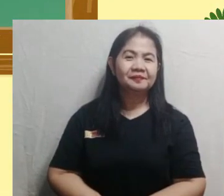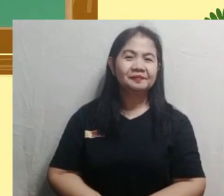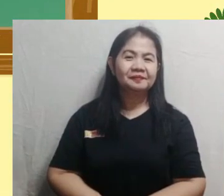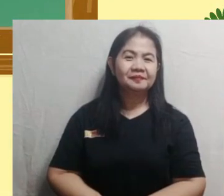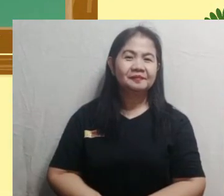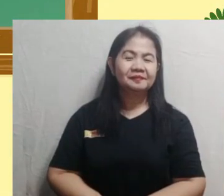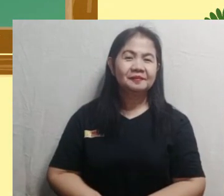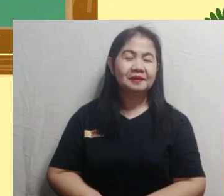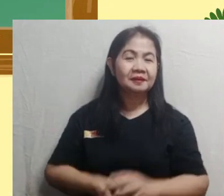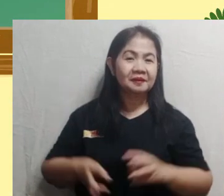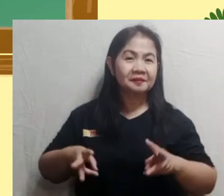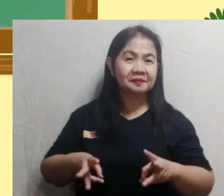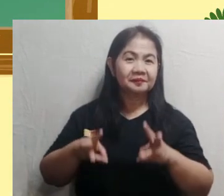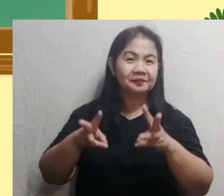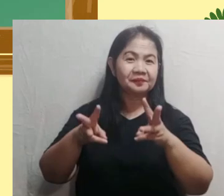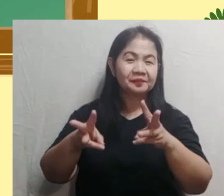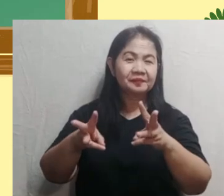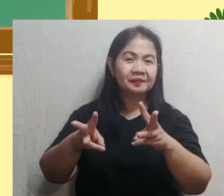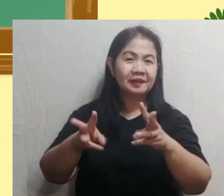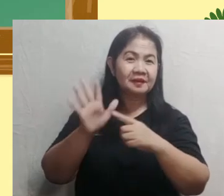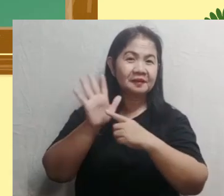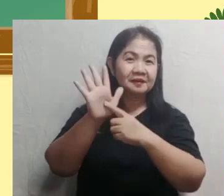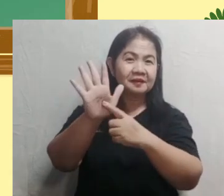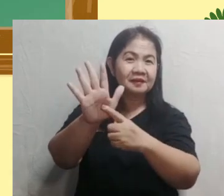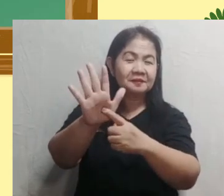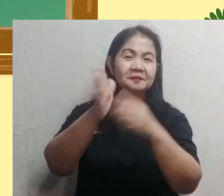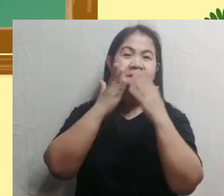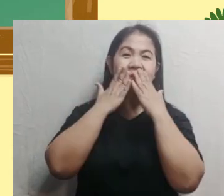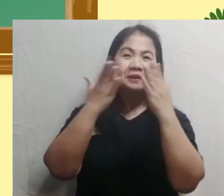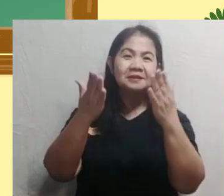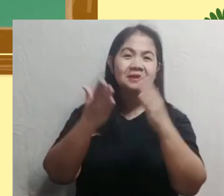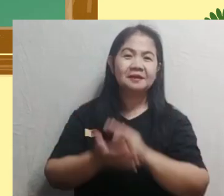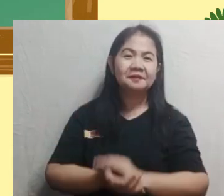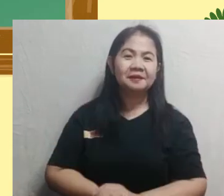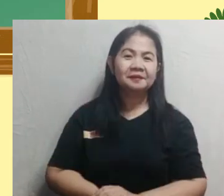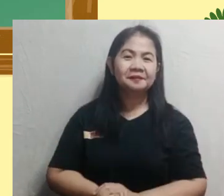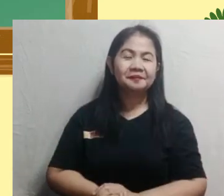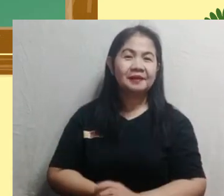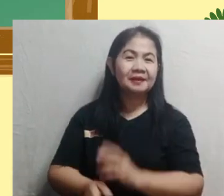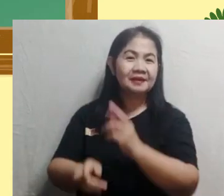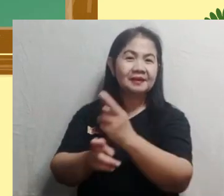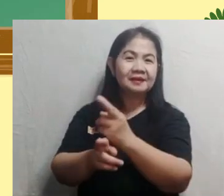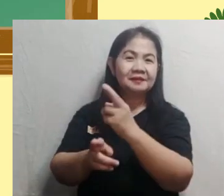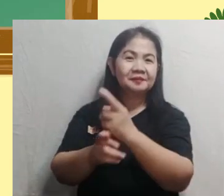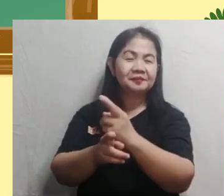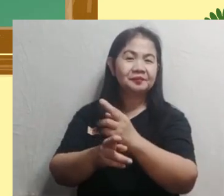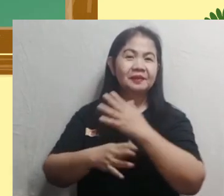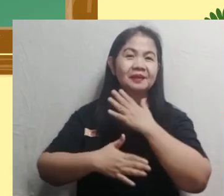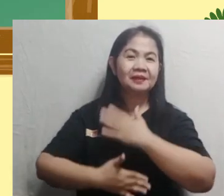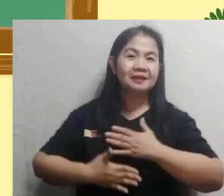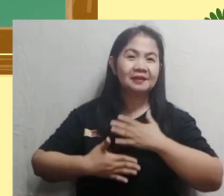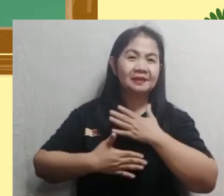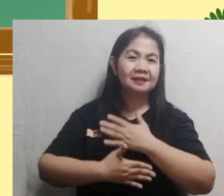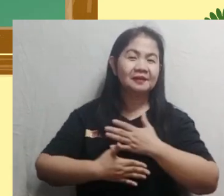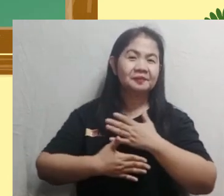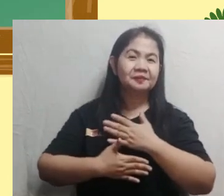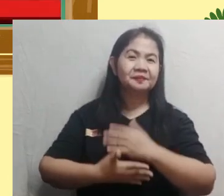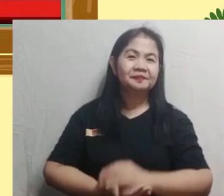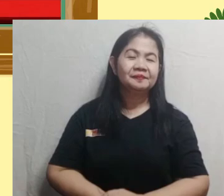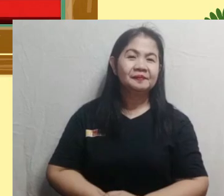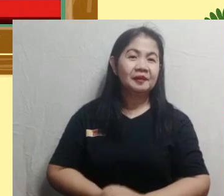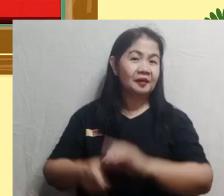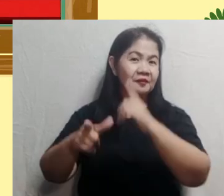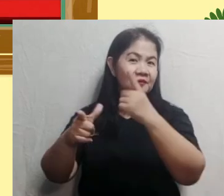Mga paraan na nagpapakita ng pasasalamat sa karapatang tinatamasa.